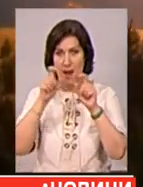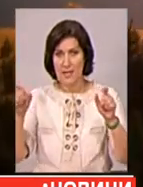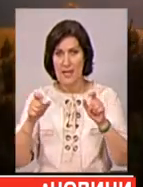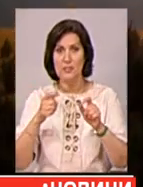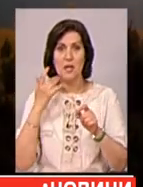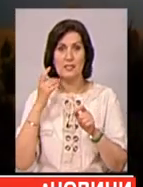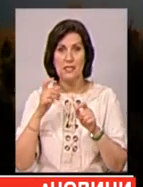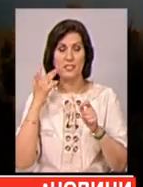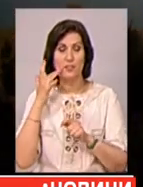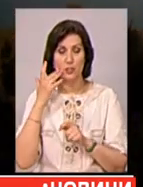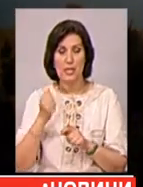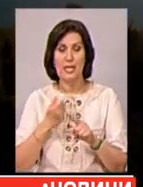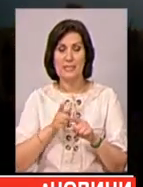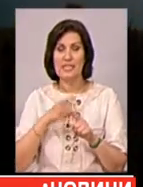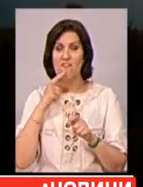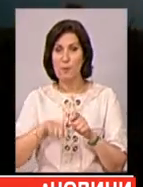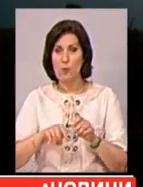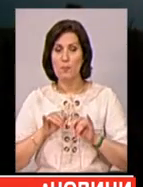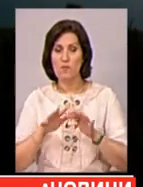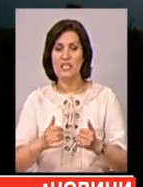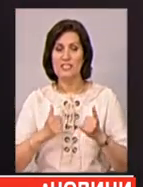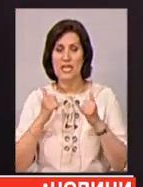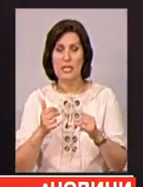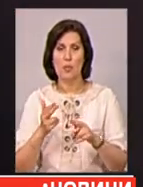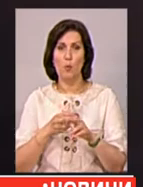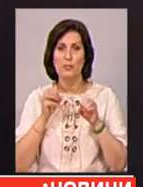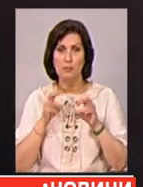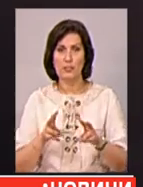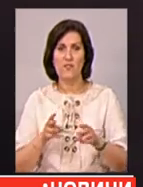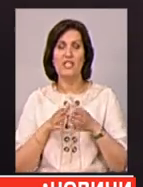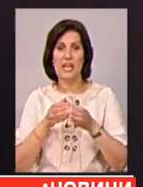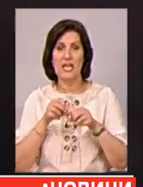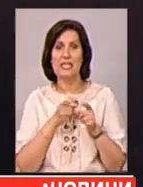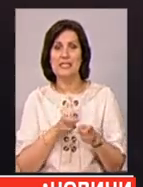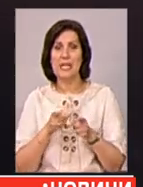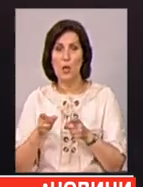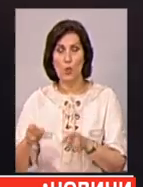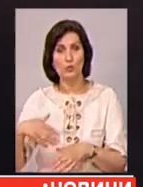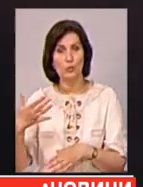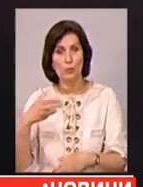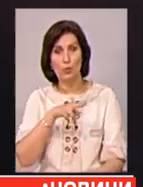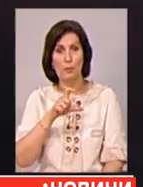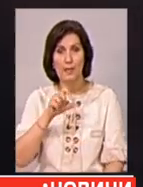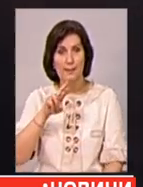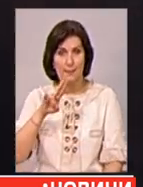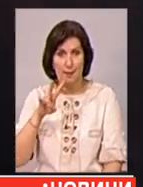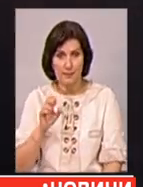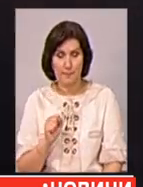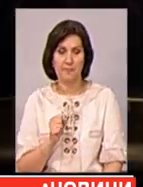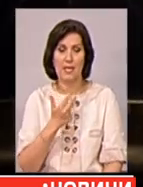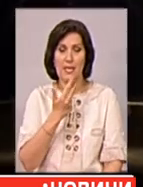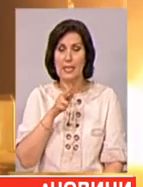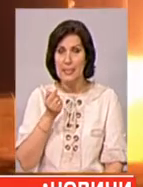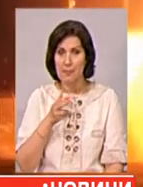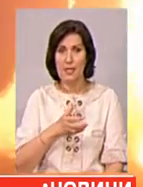з протиракетної оборони, це випробування провели заради убезпечення від ракетної загрози, зокрема і з боку Пхеньяна. 3